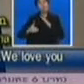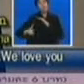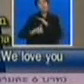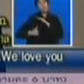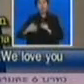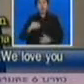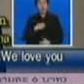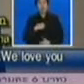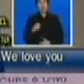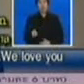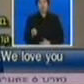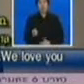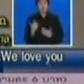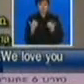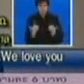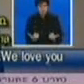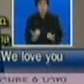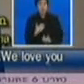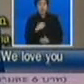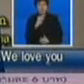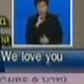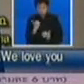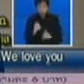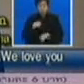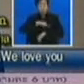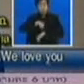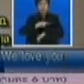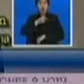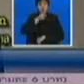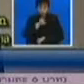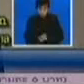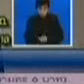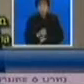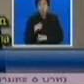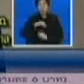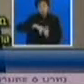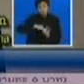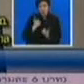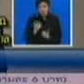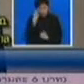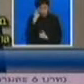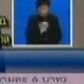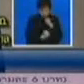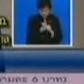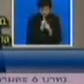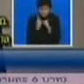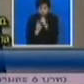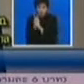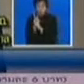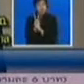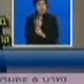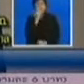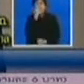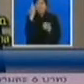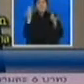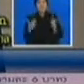ำเรื่องนี้ได้แต่พวกนี้ต้องเรียนตรงๆนะครับต้องใช้เวลานะครับจะคาดหวังว่าโอ้ปีนี้ปีหน้าทำเสร็จทำได้เนี่ยคงจะเป็นไปได้